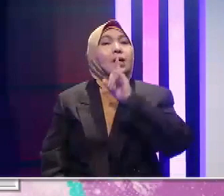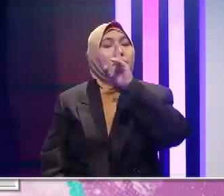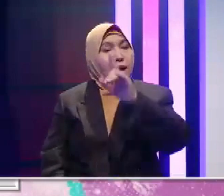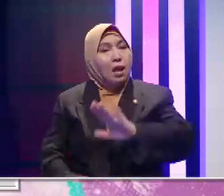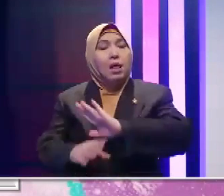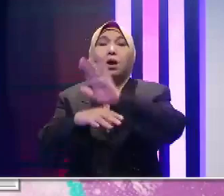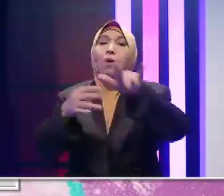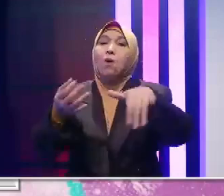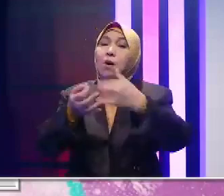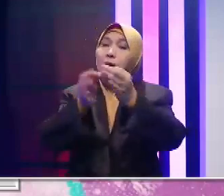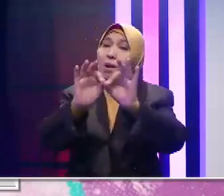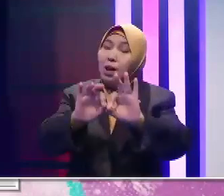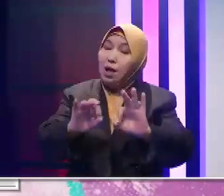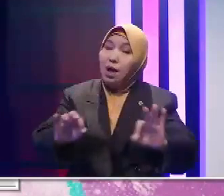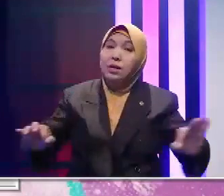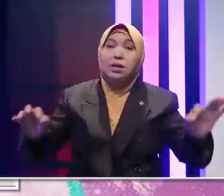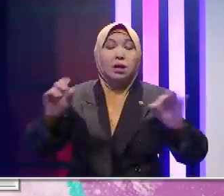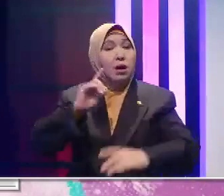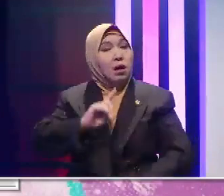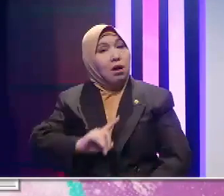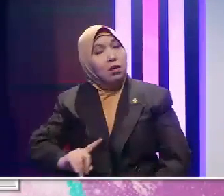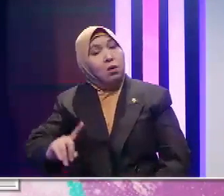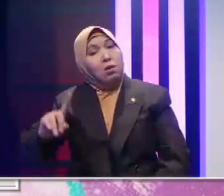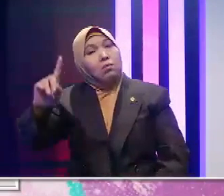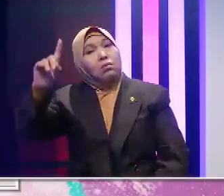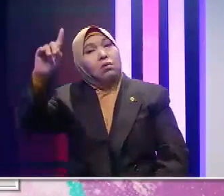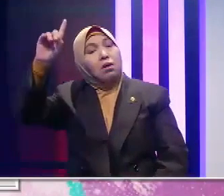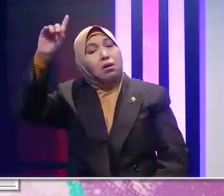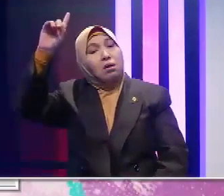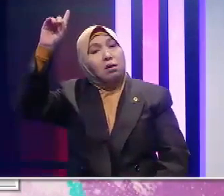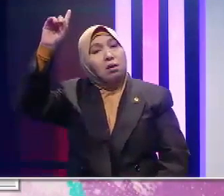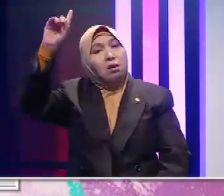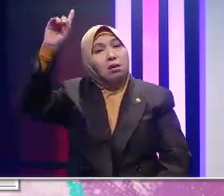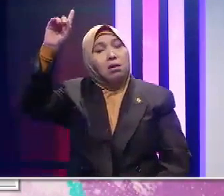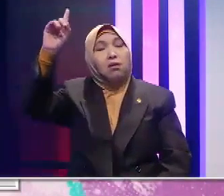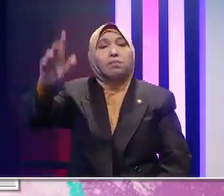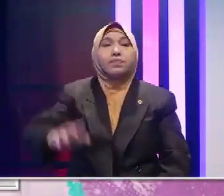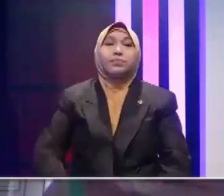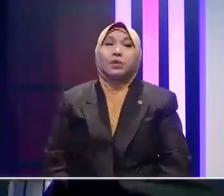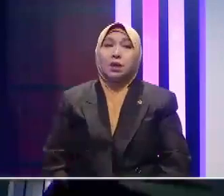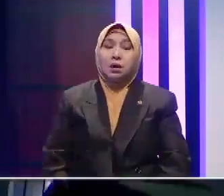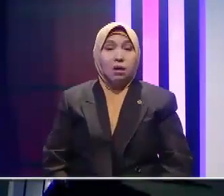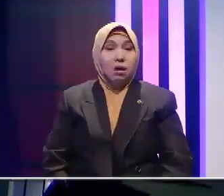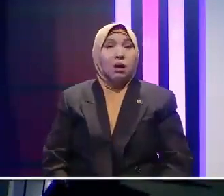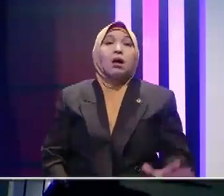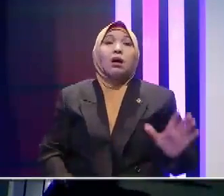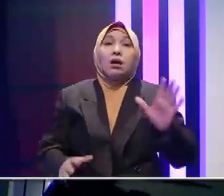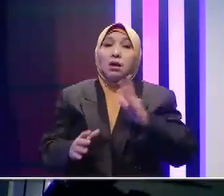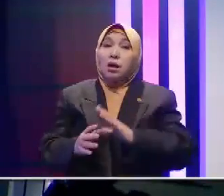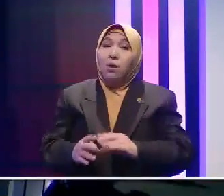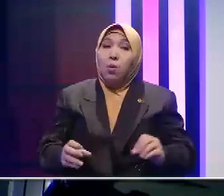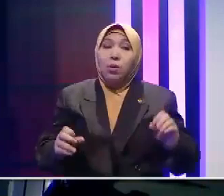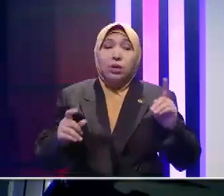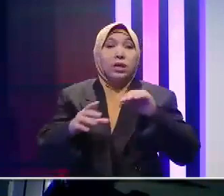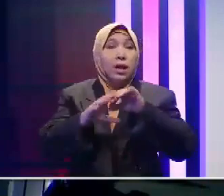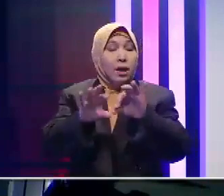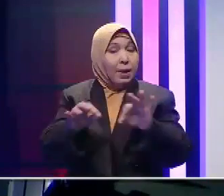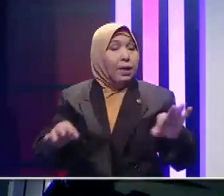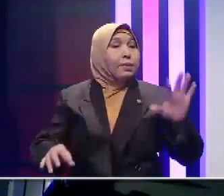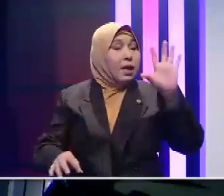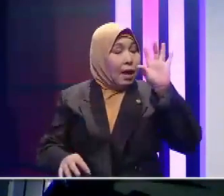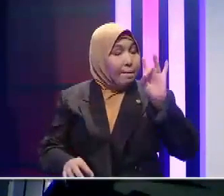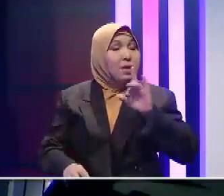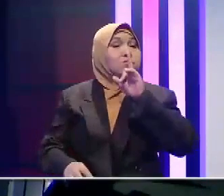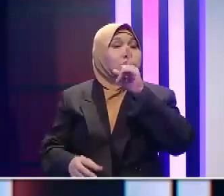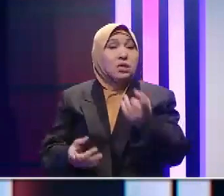Sadaqallahul Azim. Sadaqallahul Azim. Baik, dalam ayat yang ke-8 ini